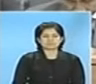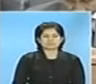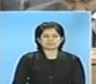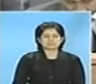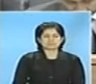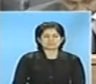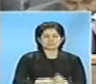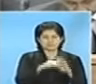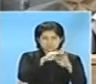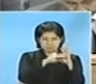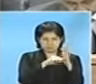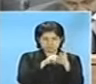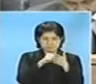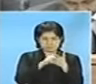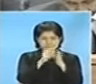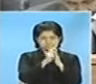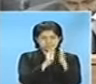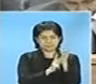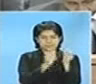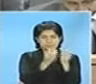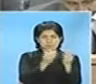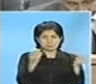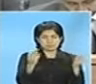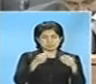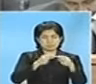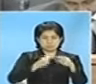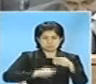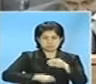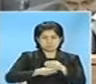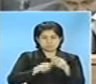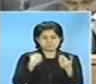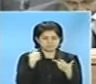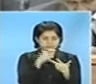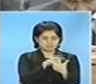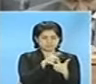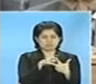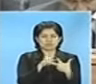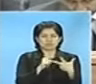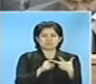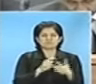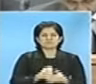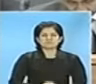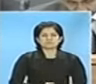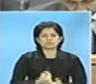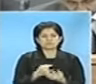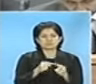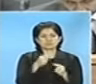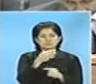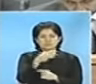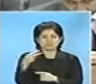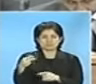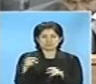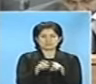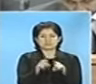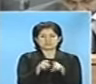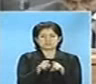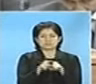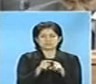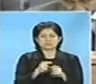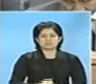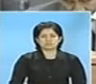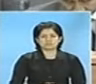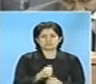ขอร่างแก้ไขรัฐธรรมนูญเพิ่มเติม3ฉบับนี้ข้อความในทำนองเดียวกันแต่ปรากฏว่า